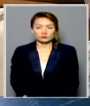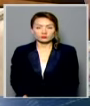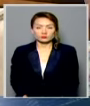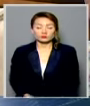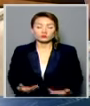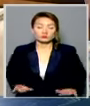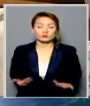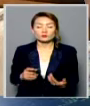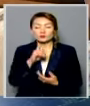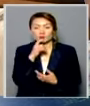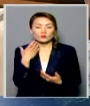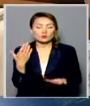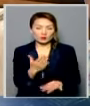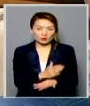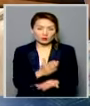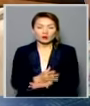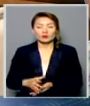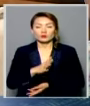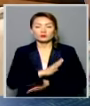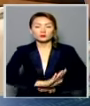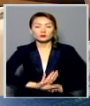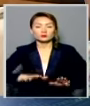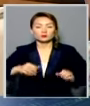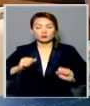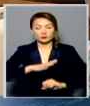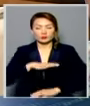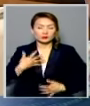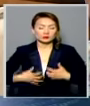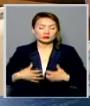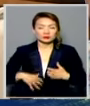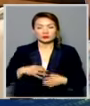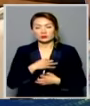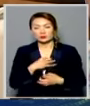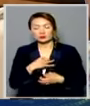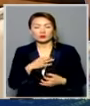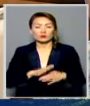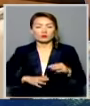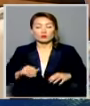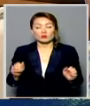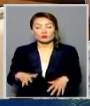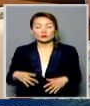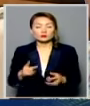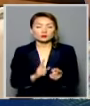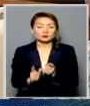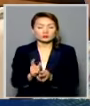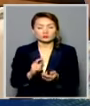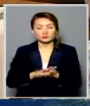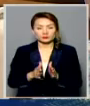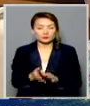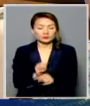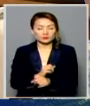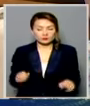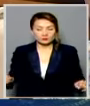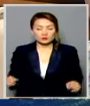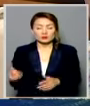В жизни, конечно, есть трудности, потому что местами может быть халатное, безразличное отношение. Но чтобы избежать этого, если